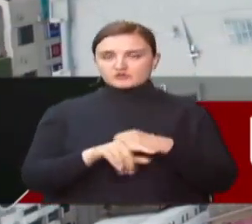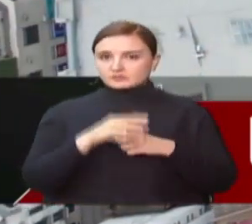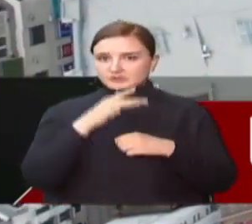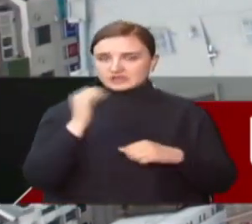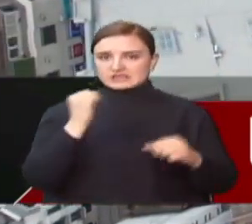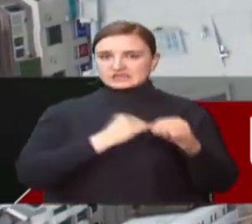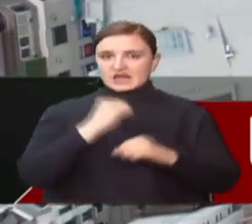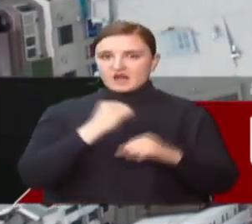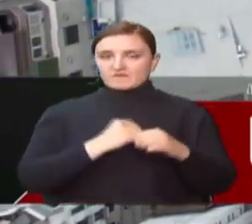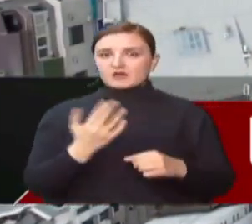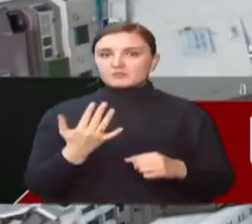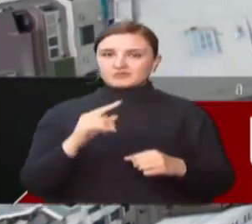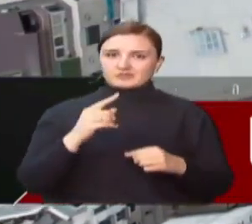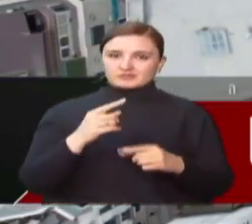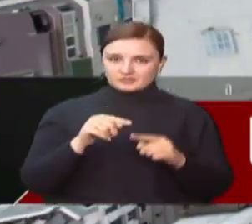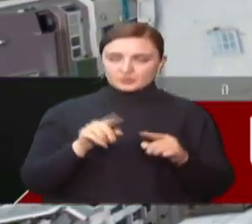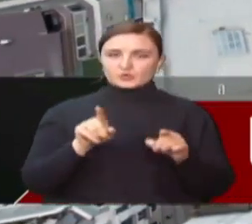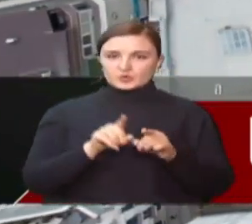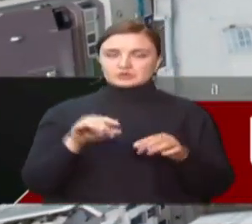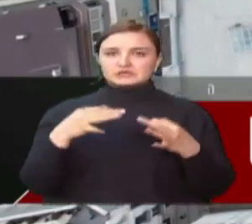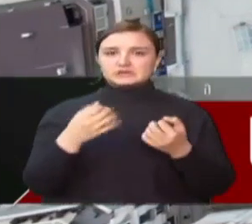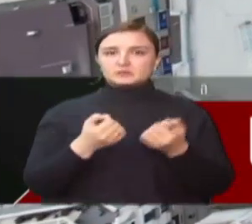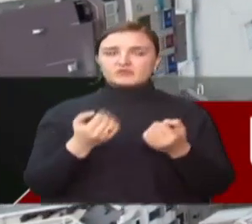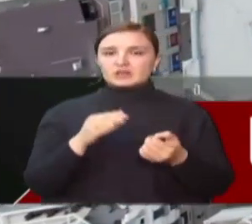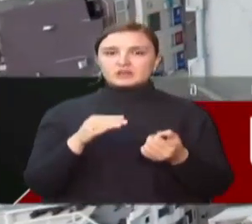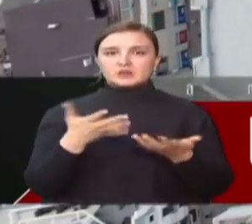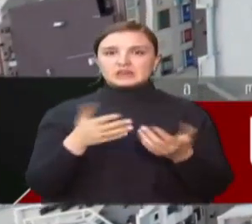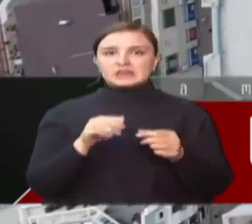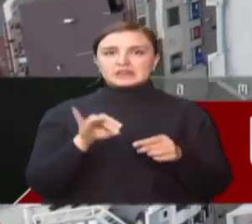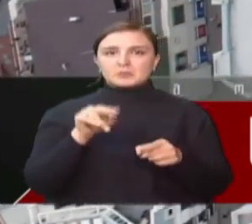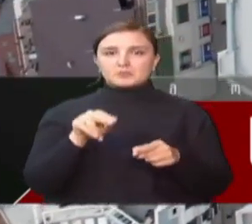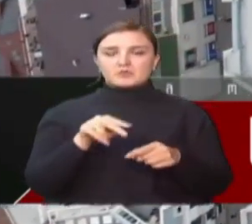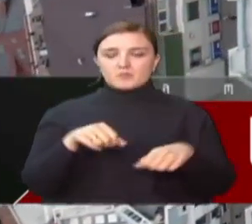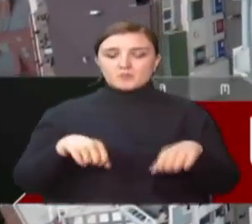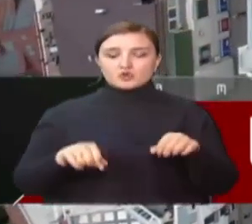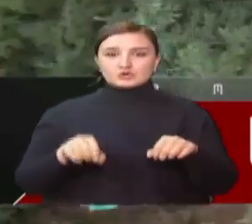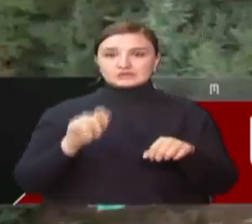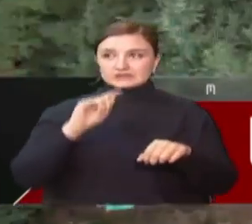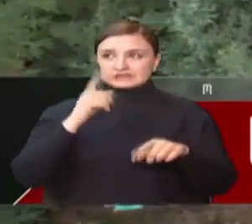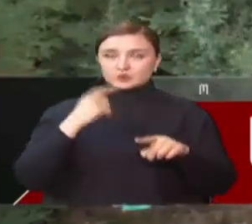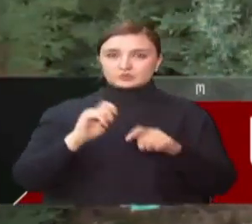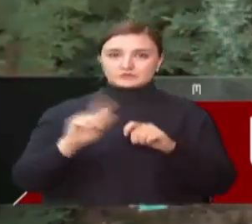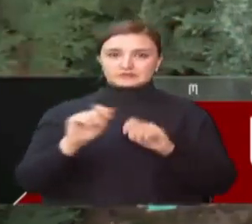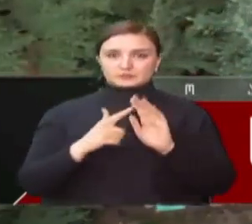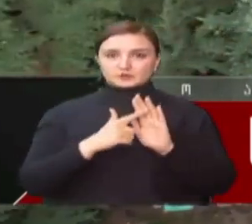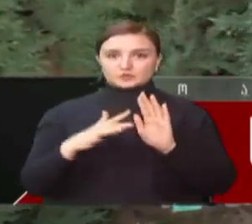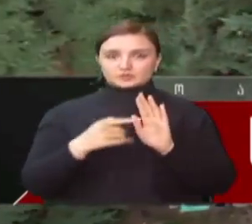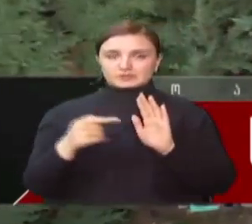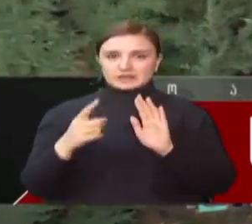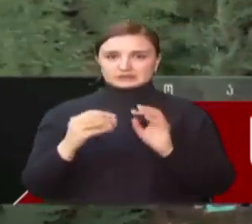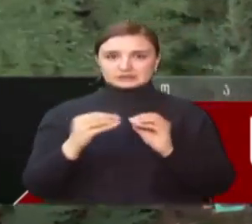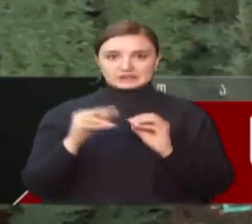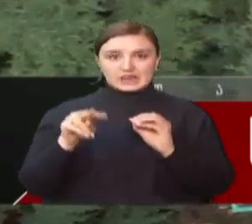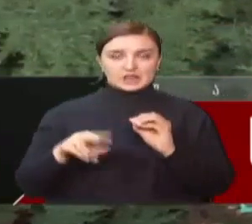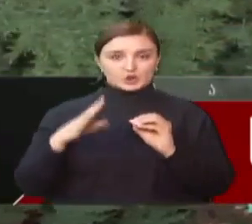ძრავის მოცულობას და ავტოსატრანსპორტო საშუალების ტიპს. Მოტოციკლის შემთხვევაში წლიური გადასახადი 75-დან 100